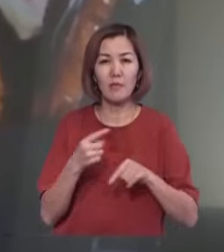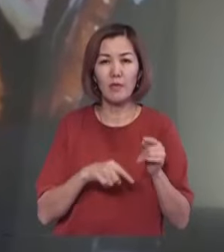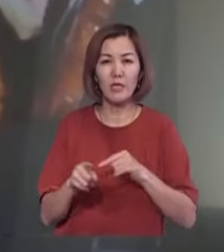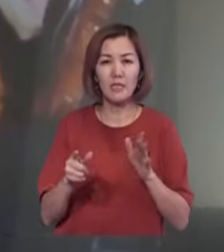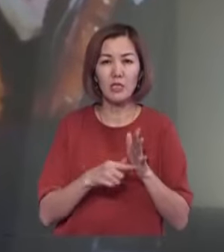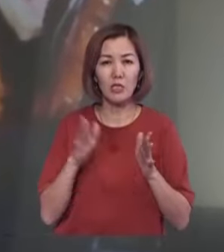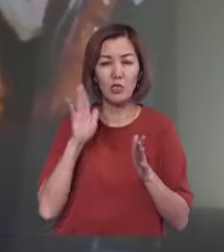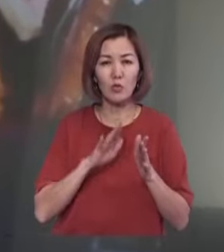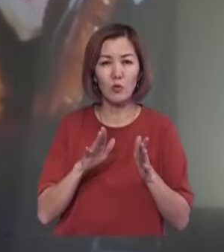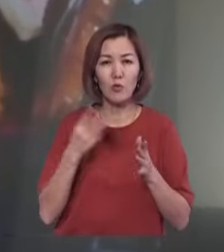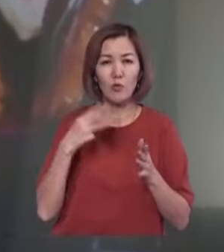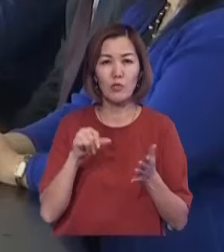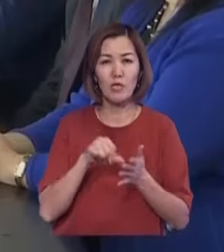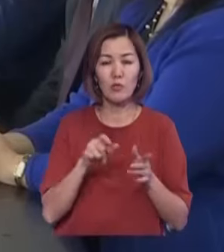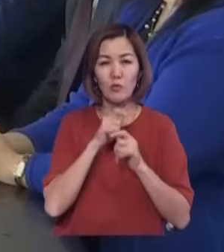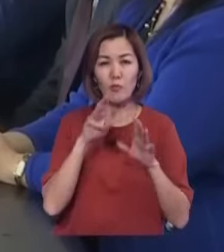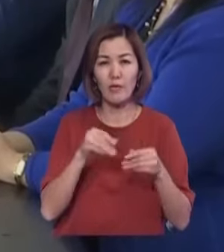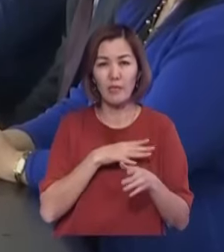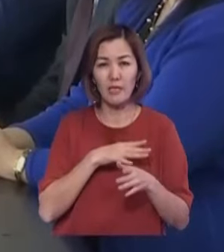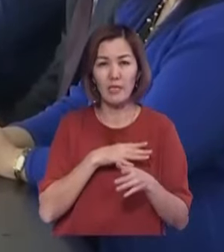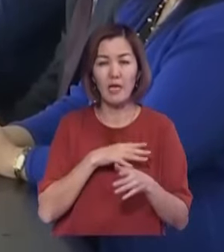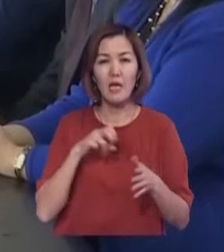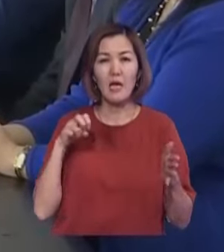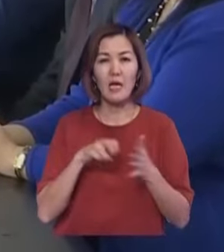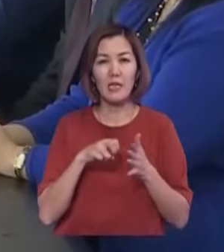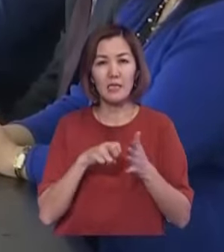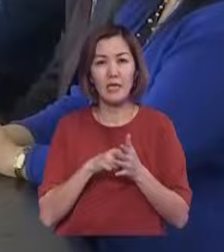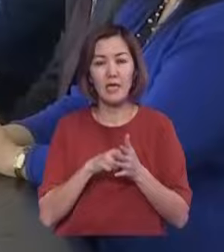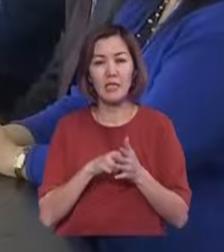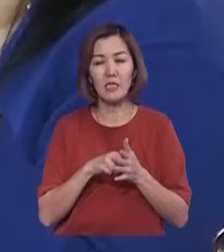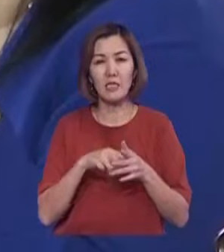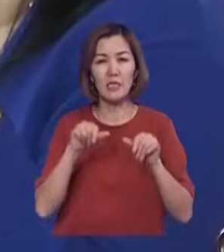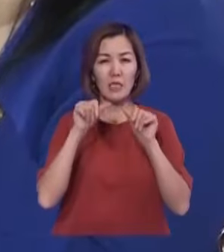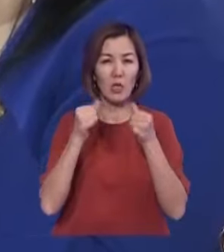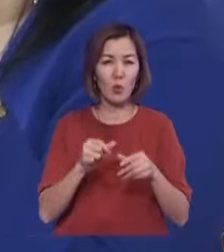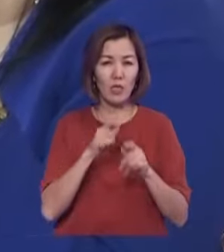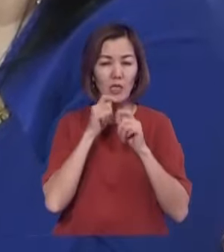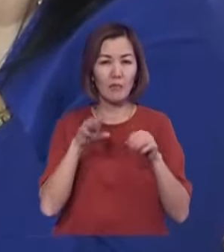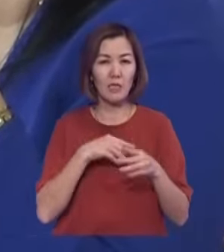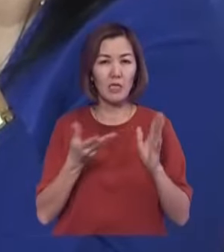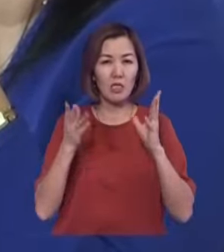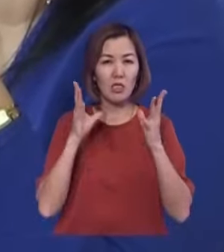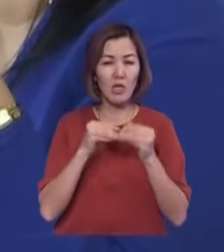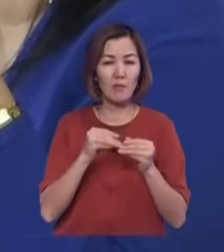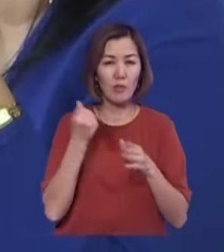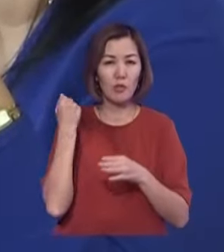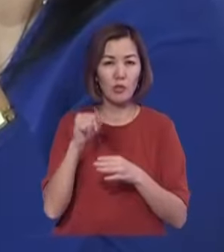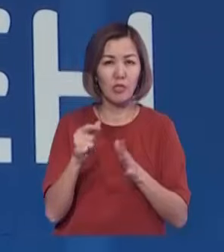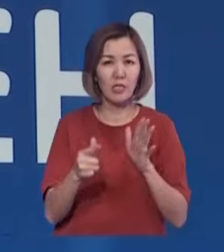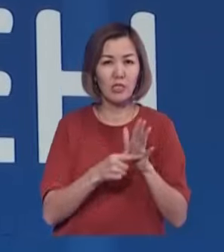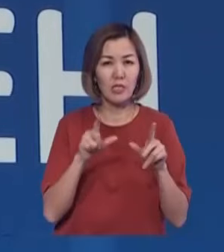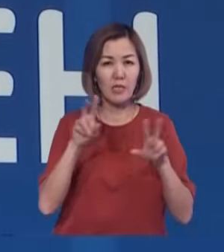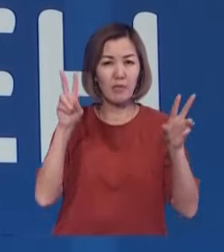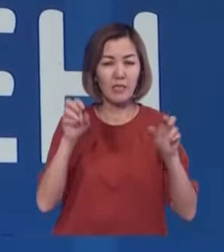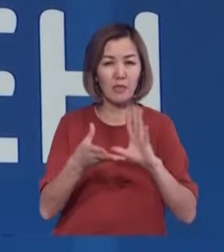ұлттық кәсіпкерлер палатасында жетісулық 30 қатысушы марапатталды. Оларға алғыс хатпен арнайы статуэтка табысталды. Жалпы жүлдегерлер